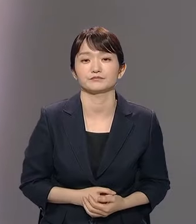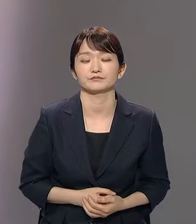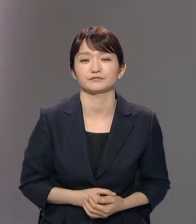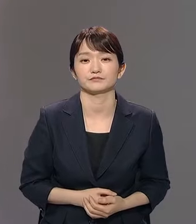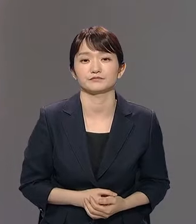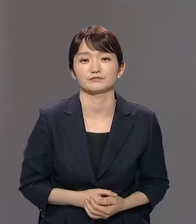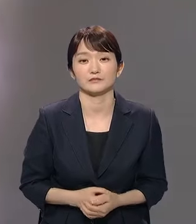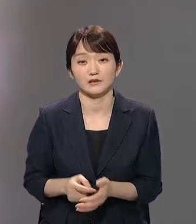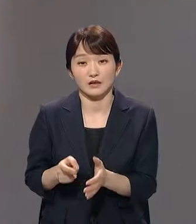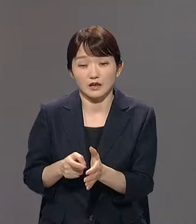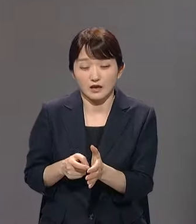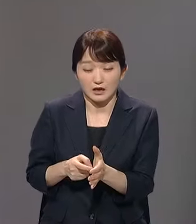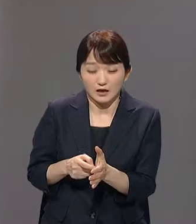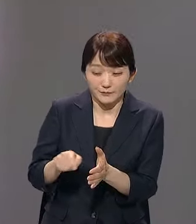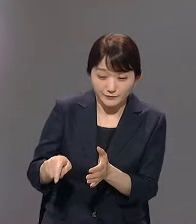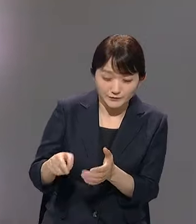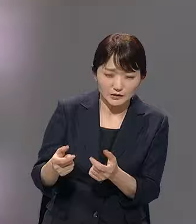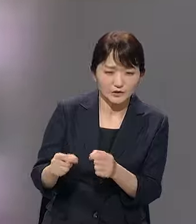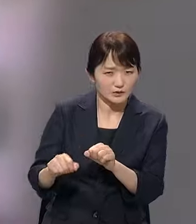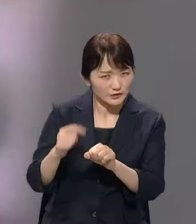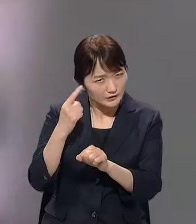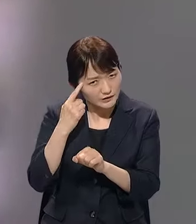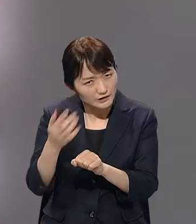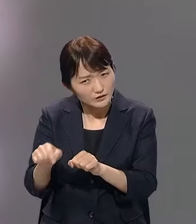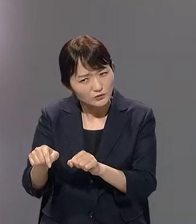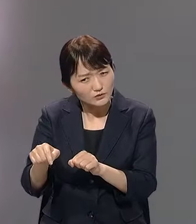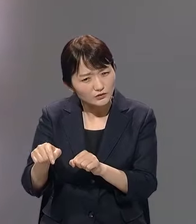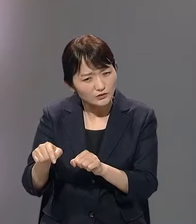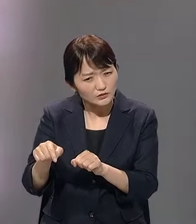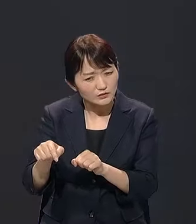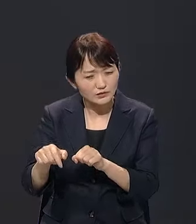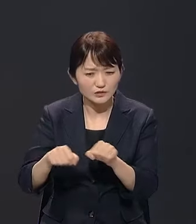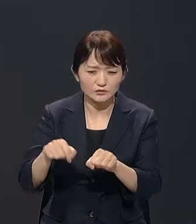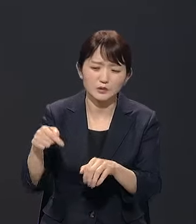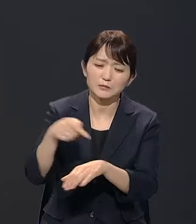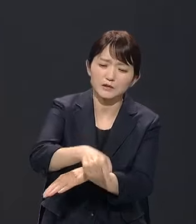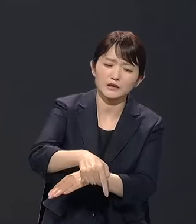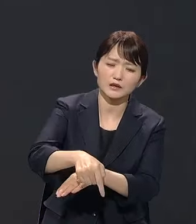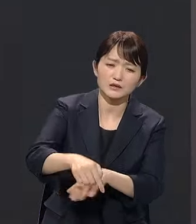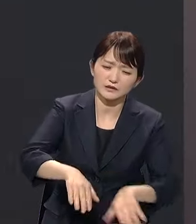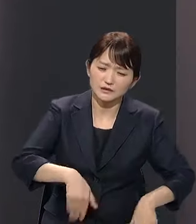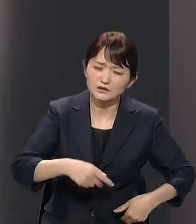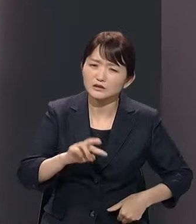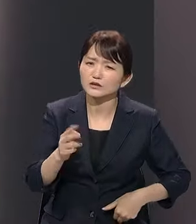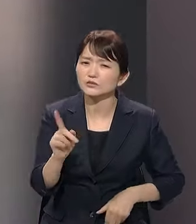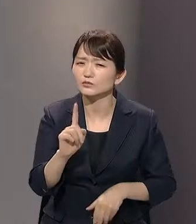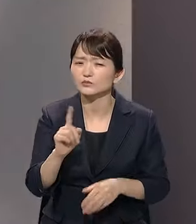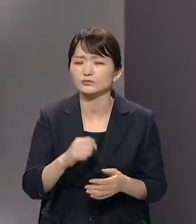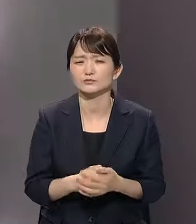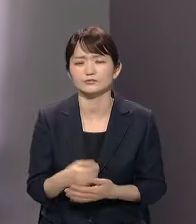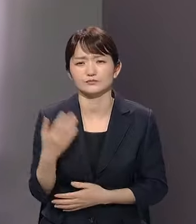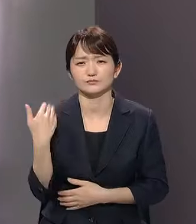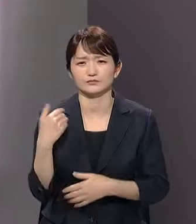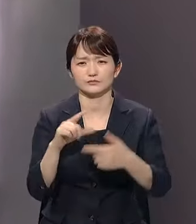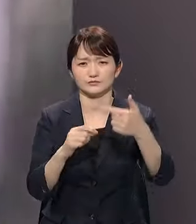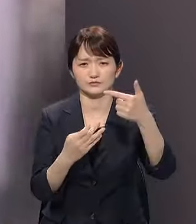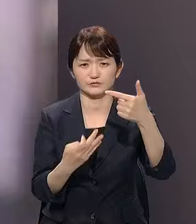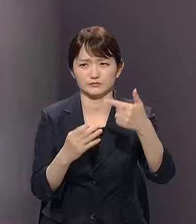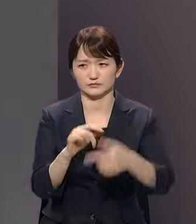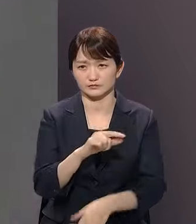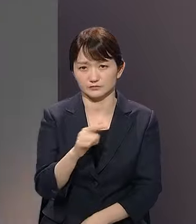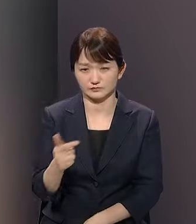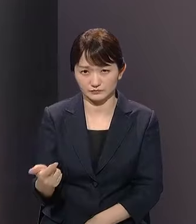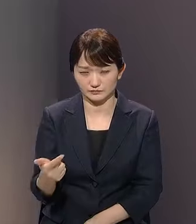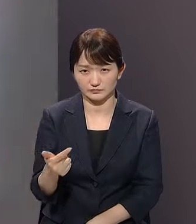어 오죽 급하면 저랬을까 싶기도 하고 저걸 굳이 또 저기서 했어야 하나 싶기도 하고 말이죠 예 저가 이제 지난 14일 그 저녁에